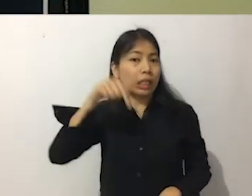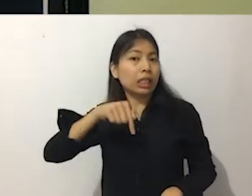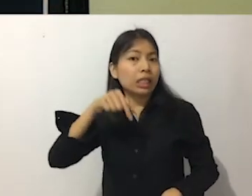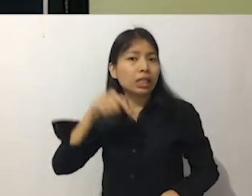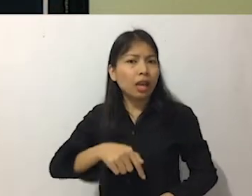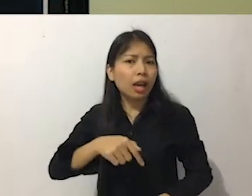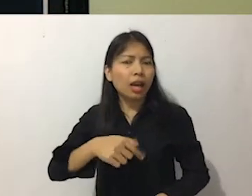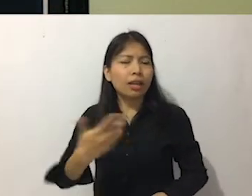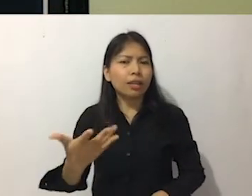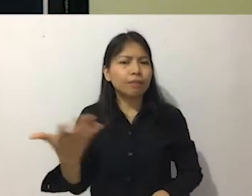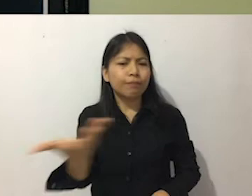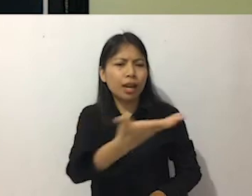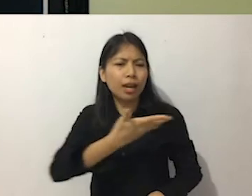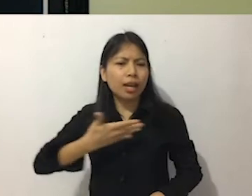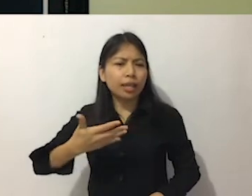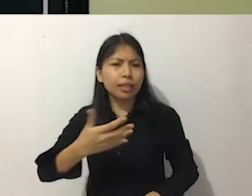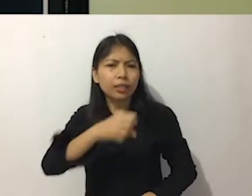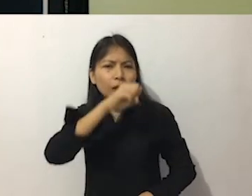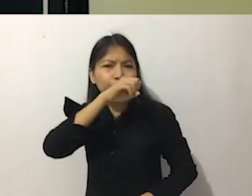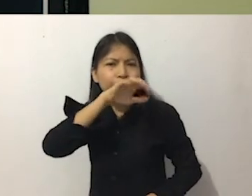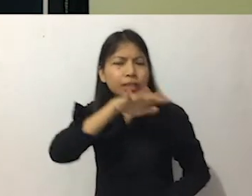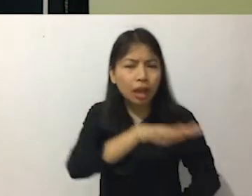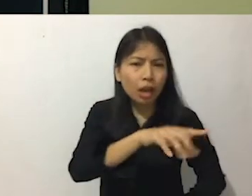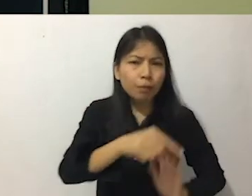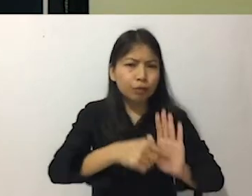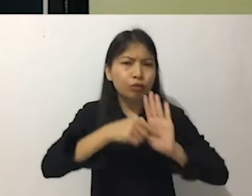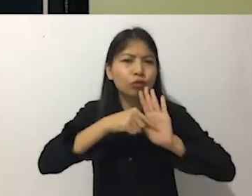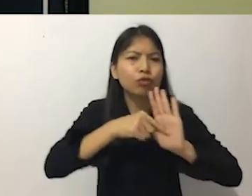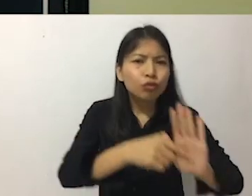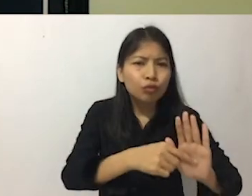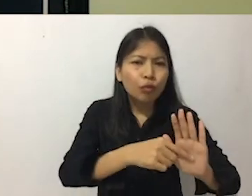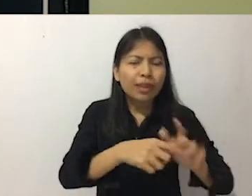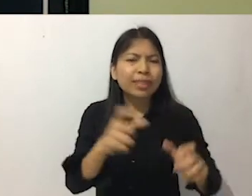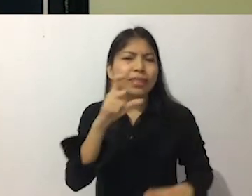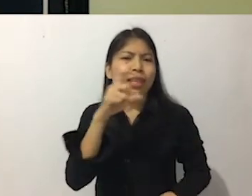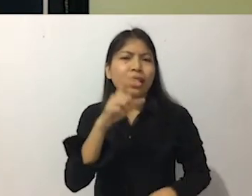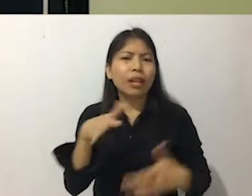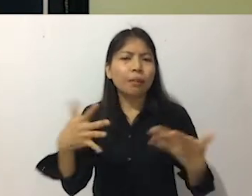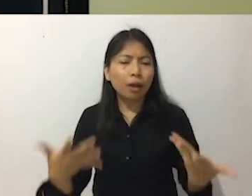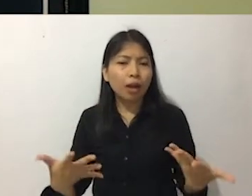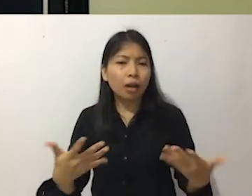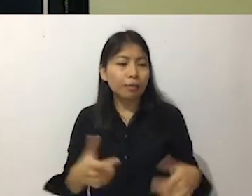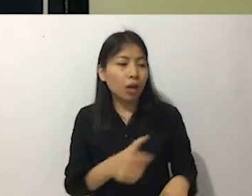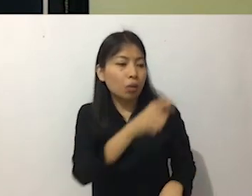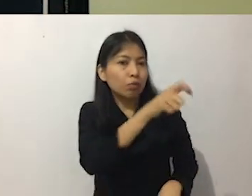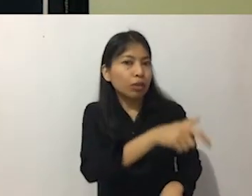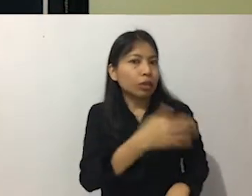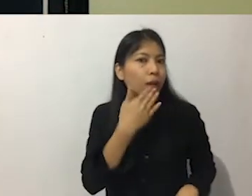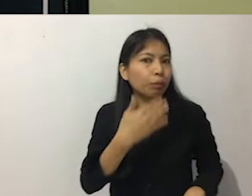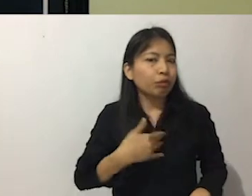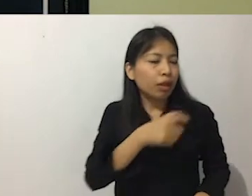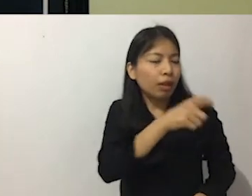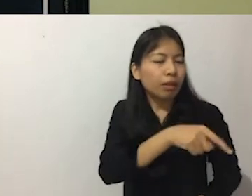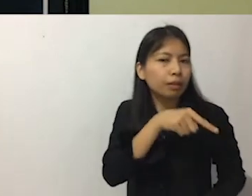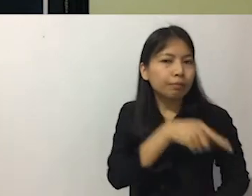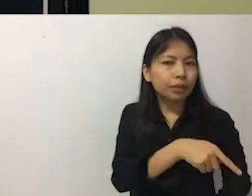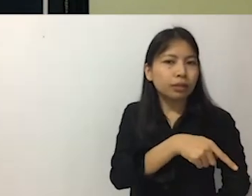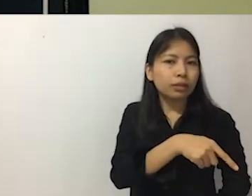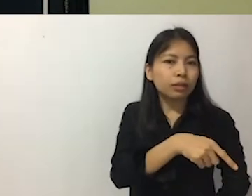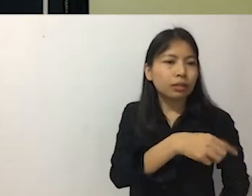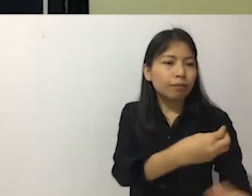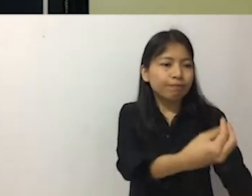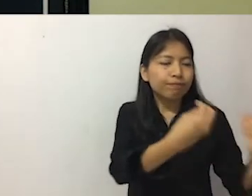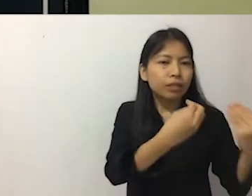itu kepada orang lain? Kepada teman-teman yang suka buat jengkel, buat marah, buat kesel